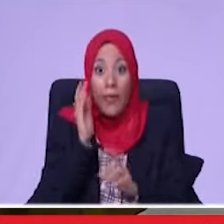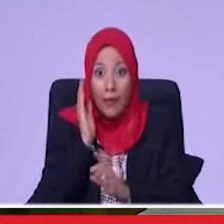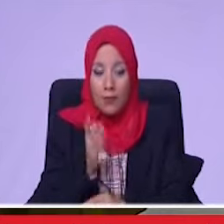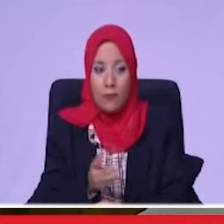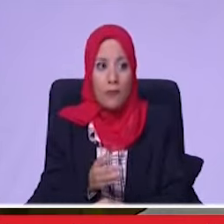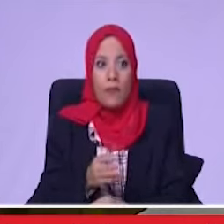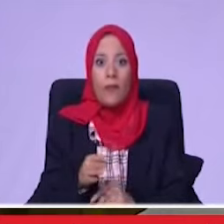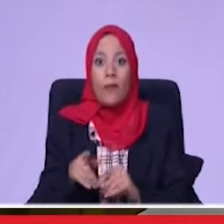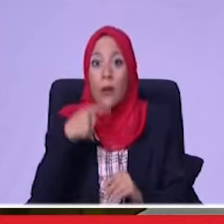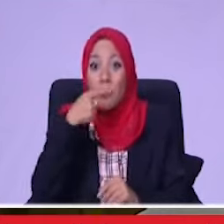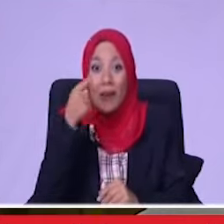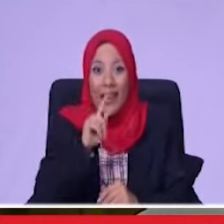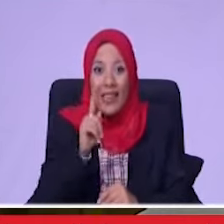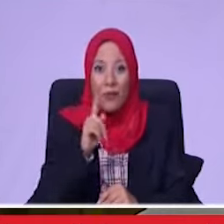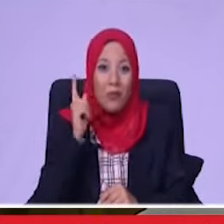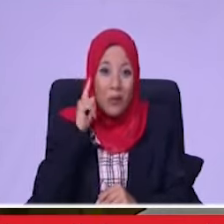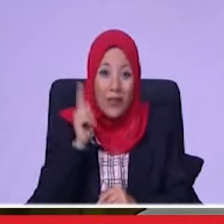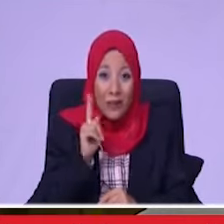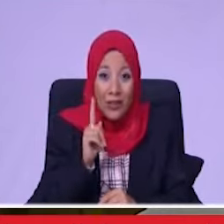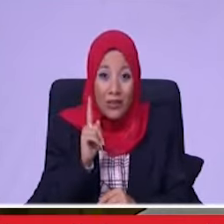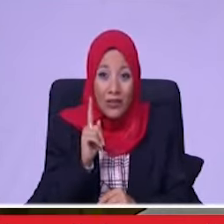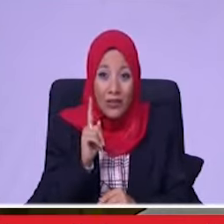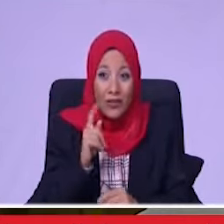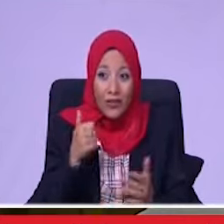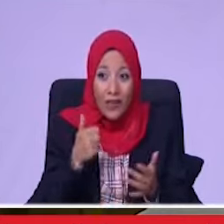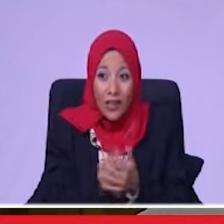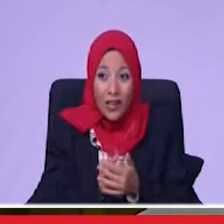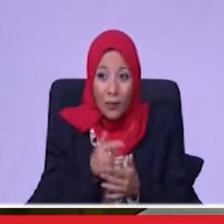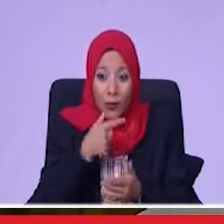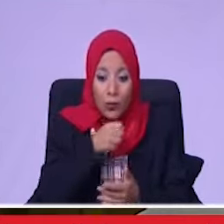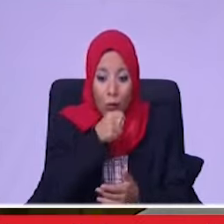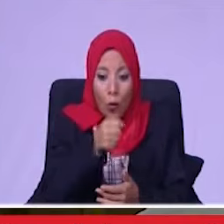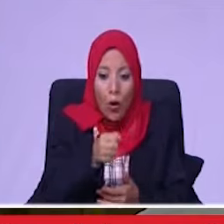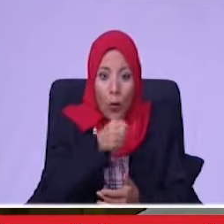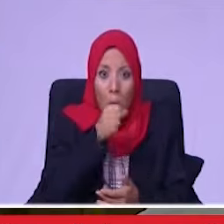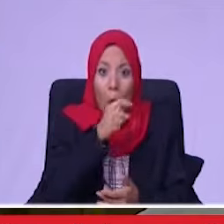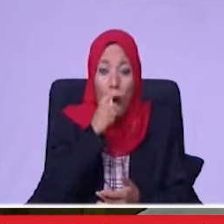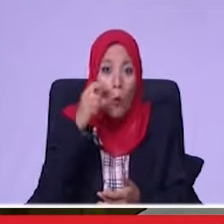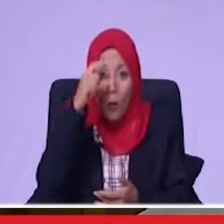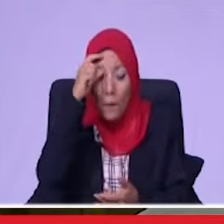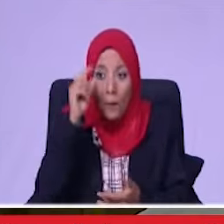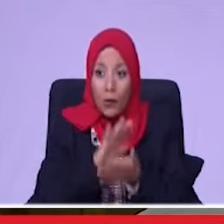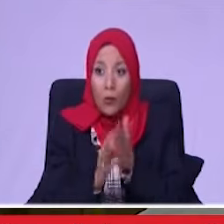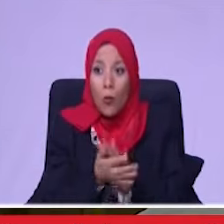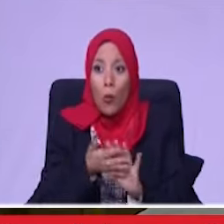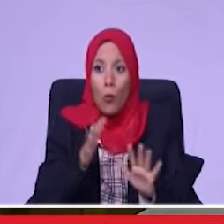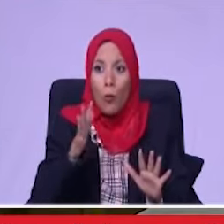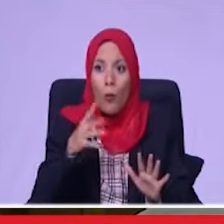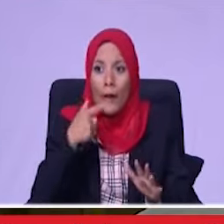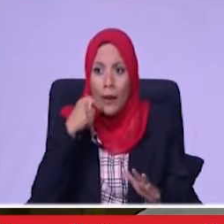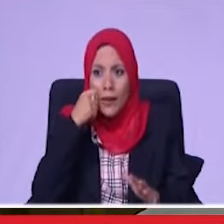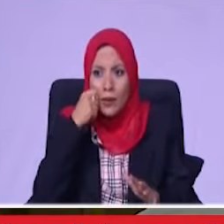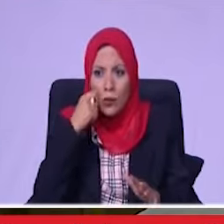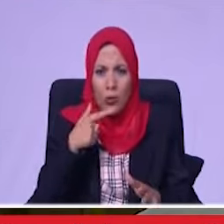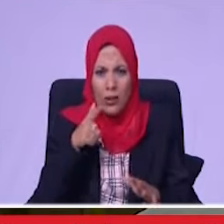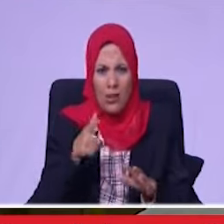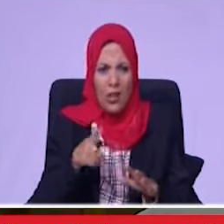لا يتكلم أخرس، وعندما ينطق ينطق بالقرآن. ممكن حد يقول لي لا ده في حاجة،